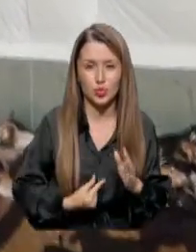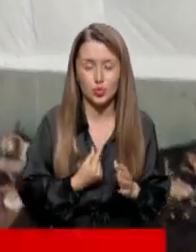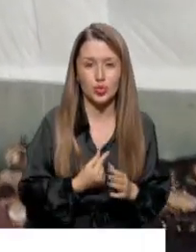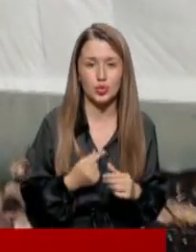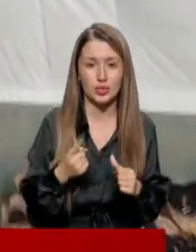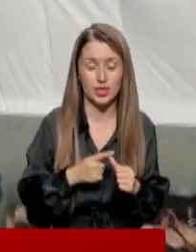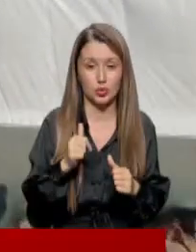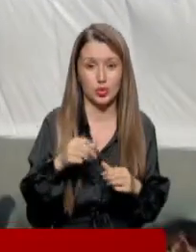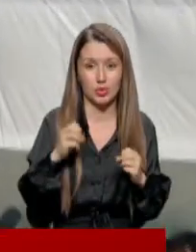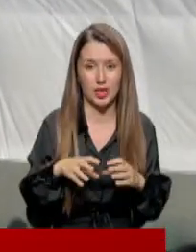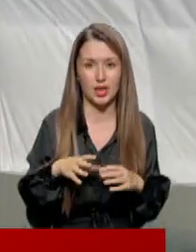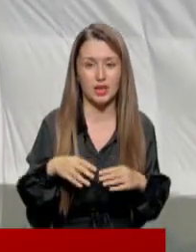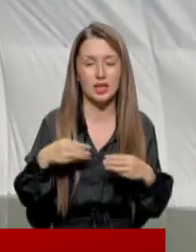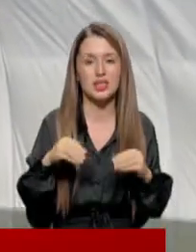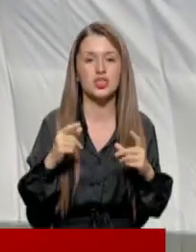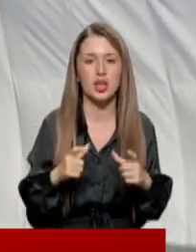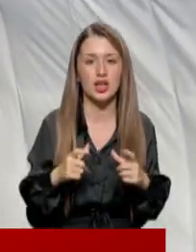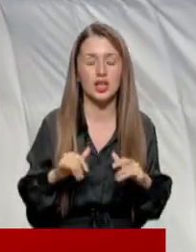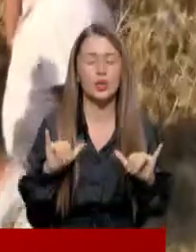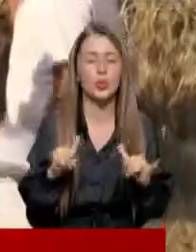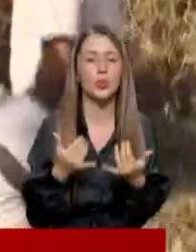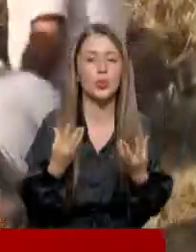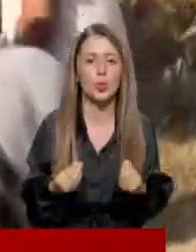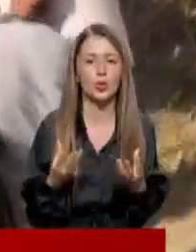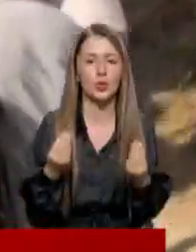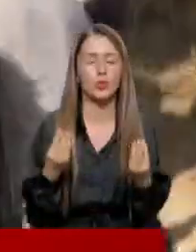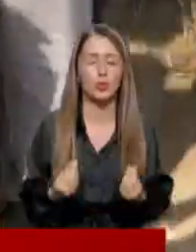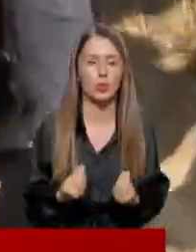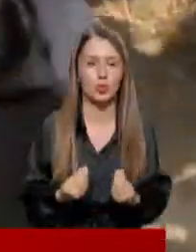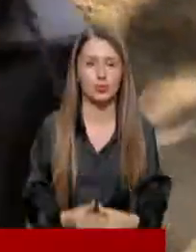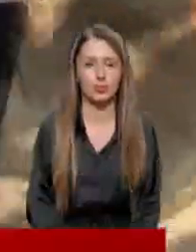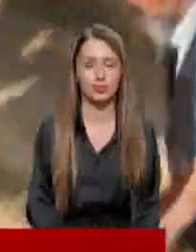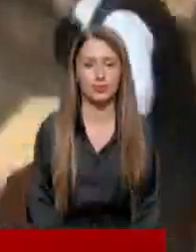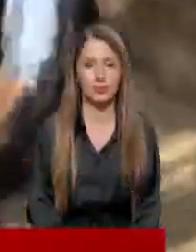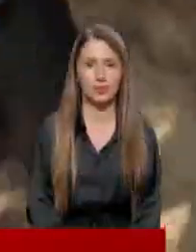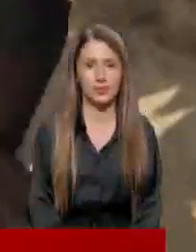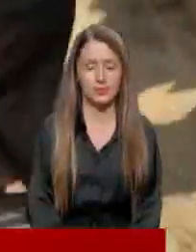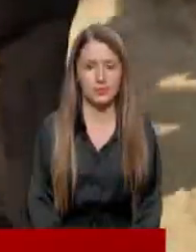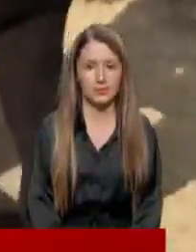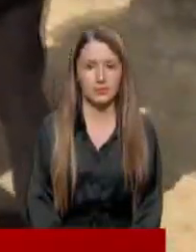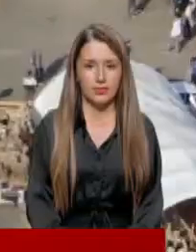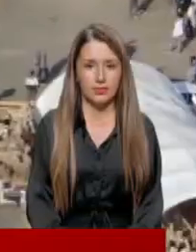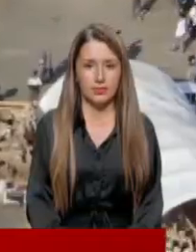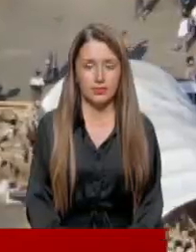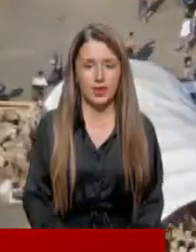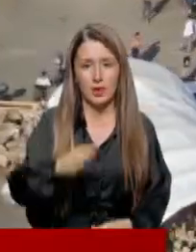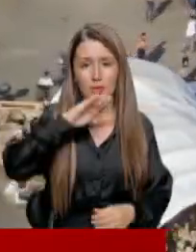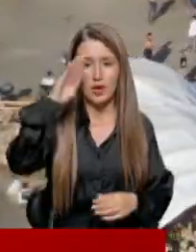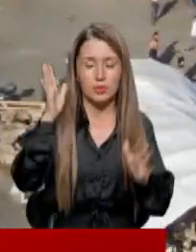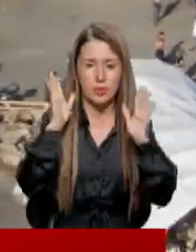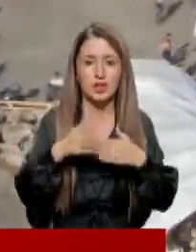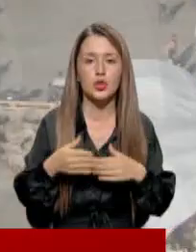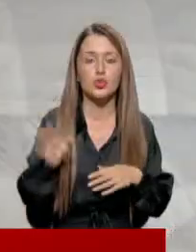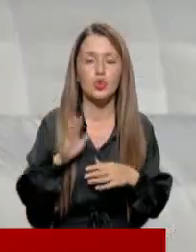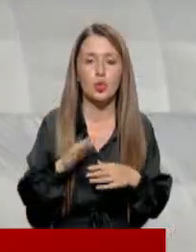gününe bırakanlar satış yerlerinde yoğunluğa neden oldu. Bayram namazı